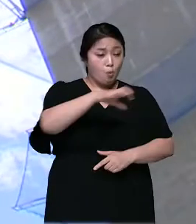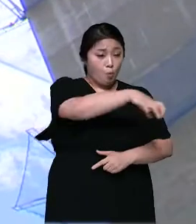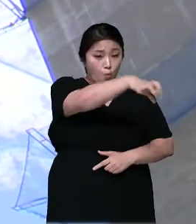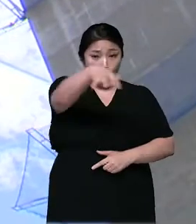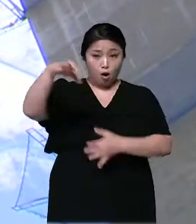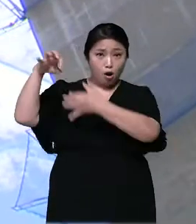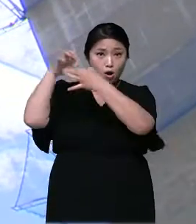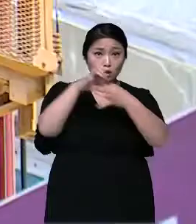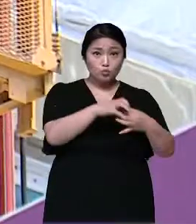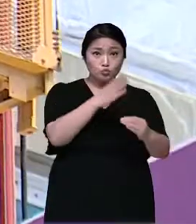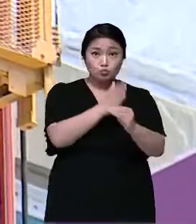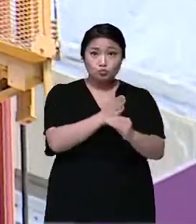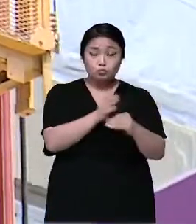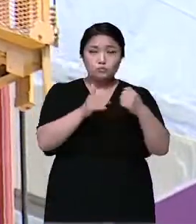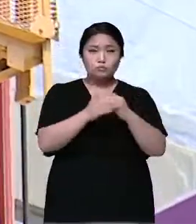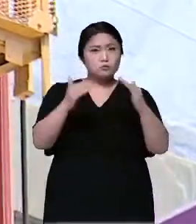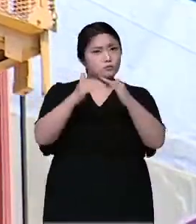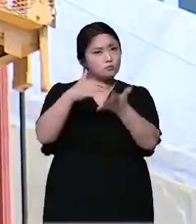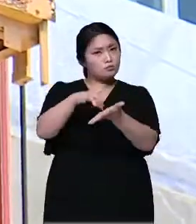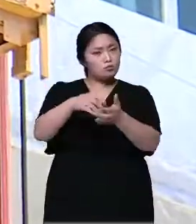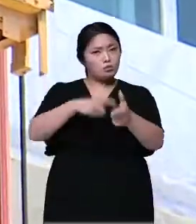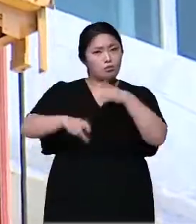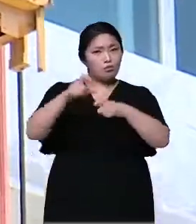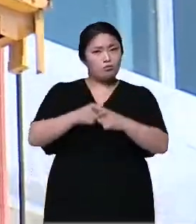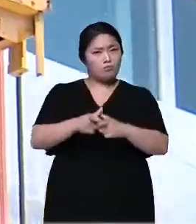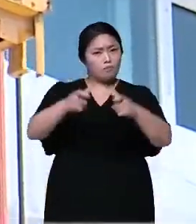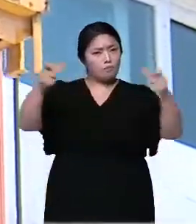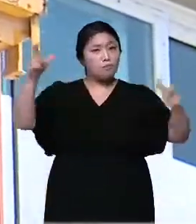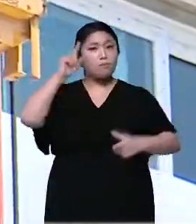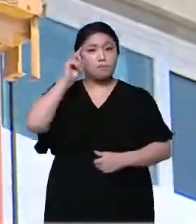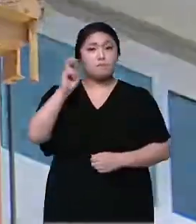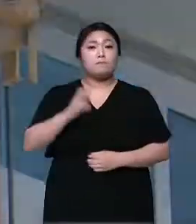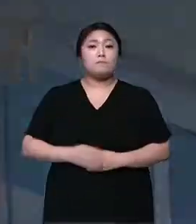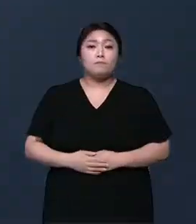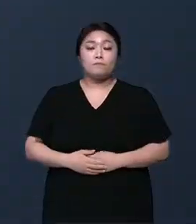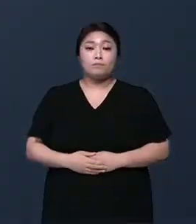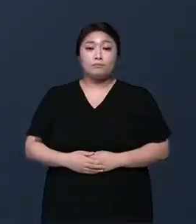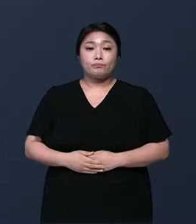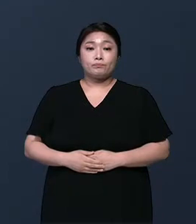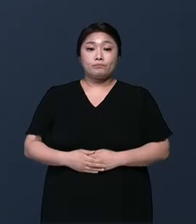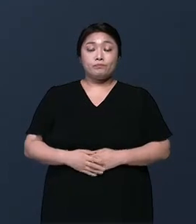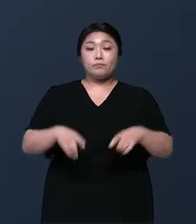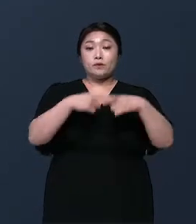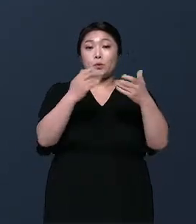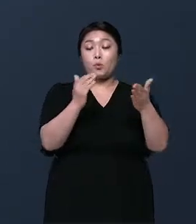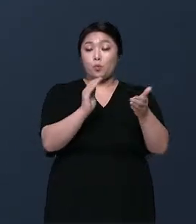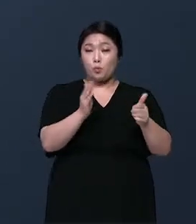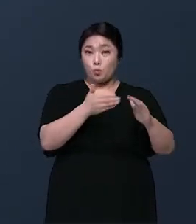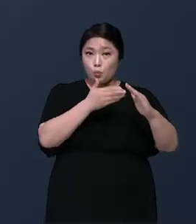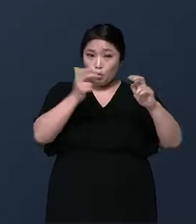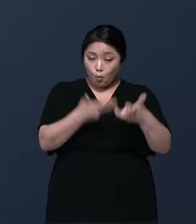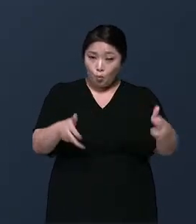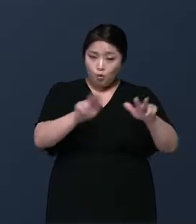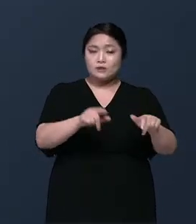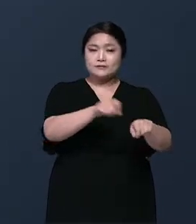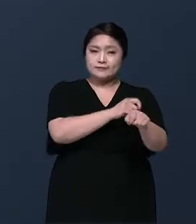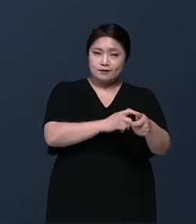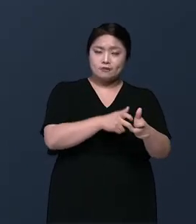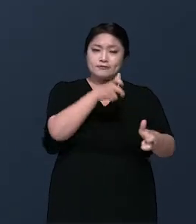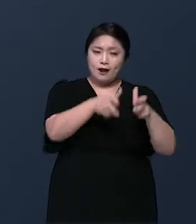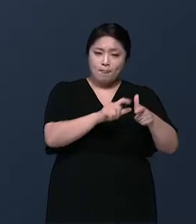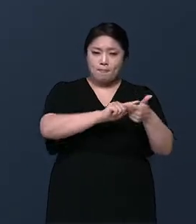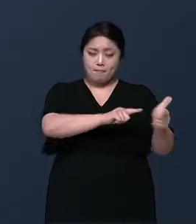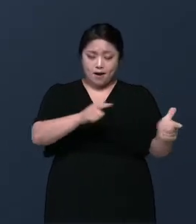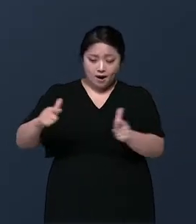곳곳에서 이루어지면서 주택 공급은 계속 늘어날 전망입니다 민간 구원 특례 사업으로 중앙공원과 중에 공원